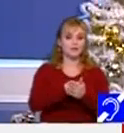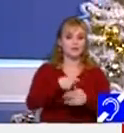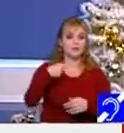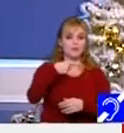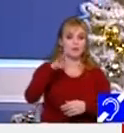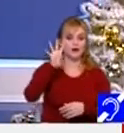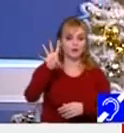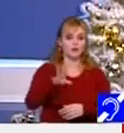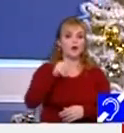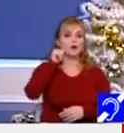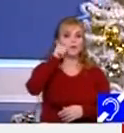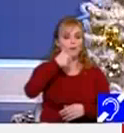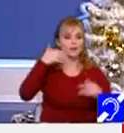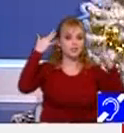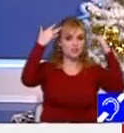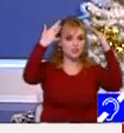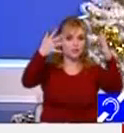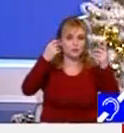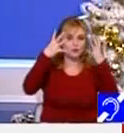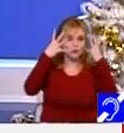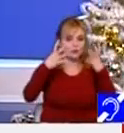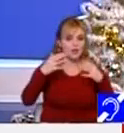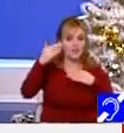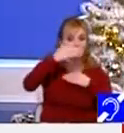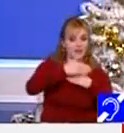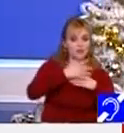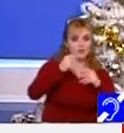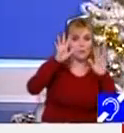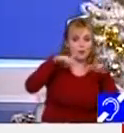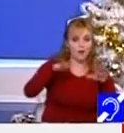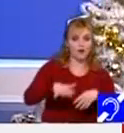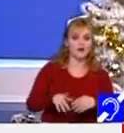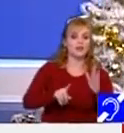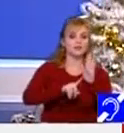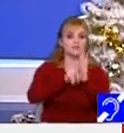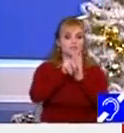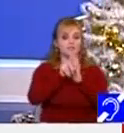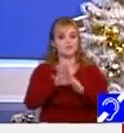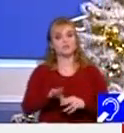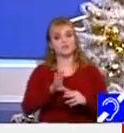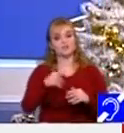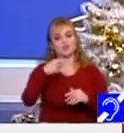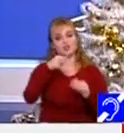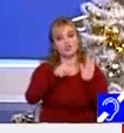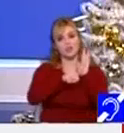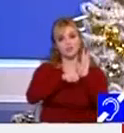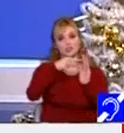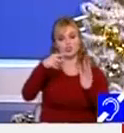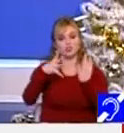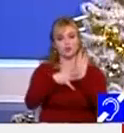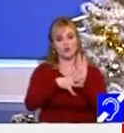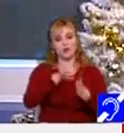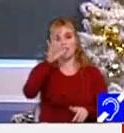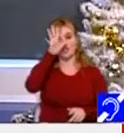4 grade Celsius. Mâine cerul va fi mai mult noros, iar spre seară va ploa. Temperaturile se vor situa între 6 și 9 grade.